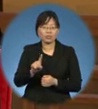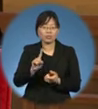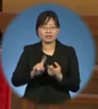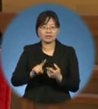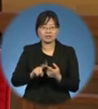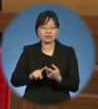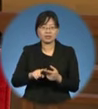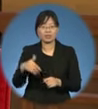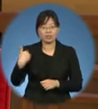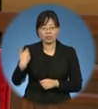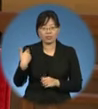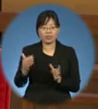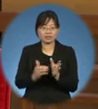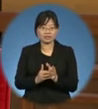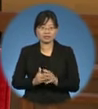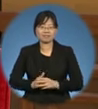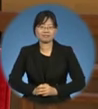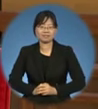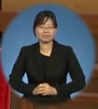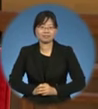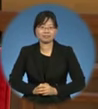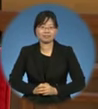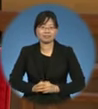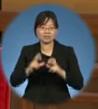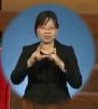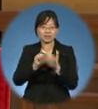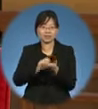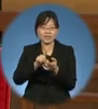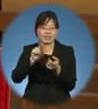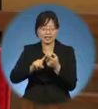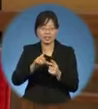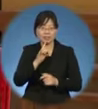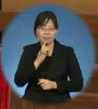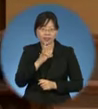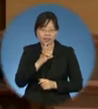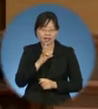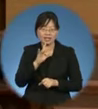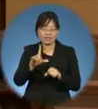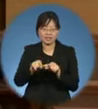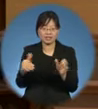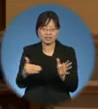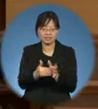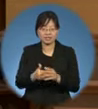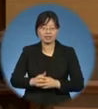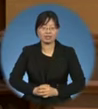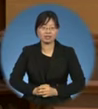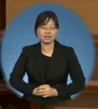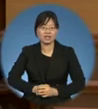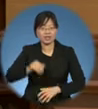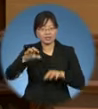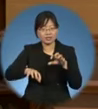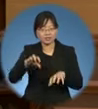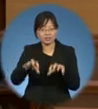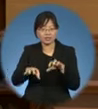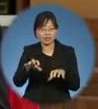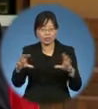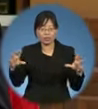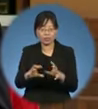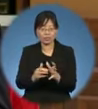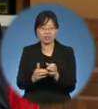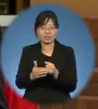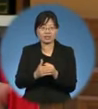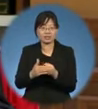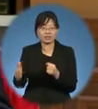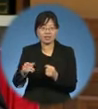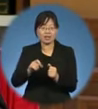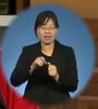사실은 몰랐고 예. 그냥 공차기 하는 걸로 예, 아는 예. 그런 시절이었거든요. 예. 뭐 동네 뭐 모여가지고 그냥